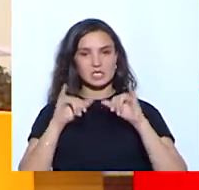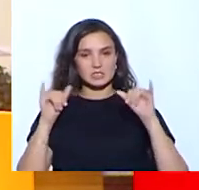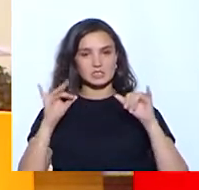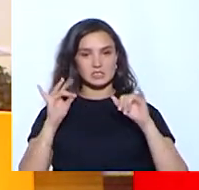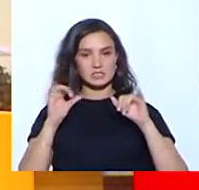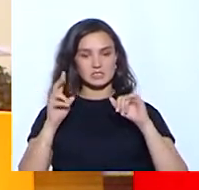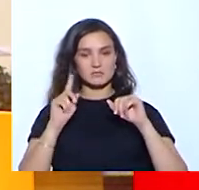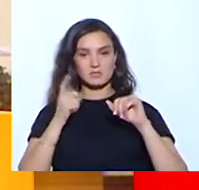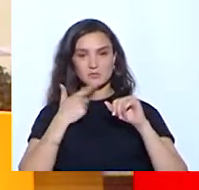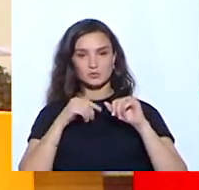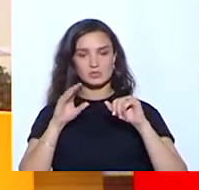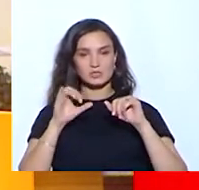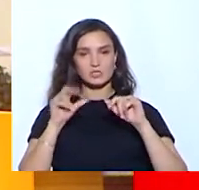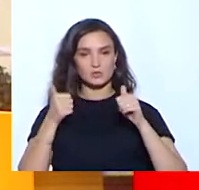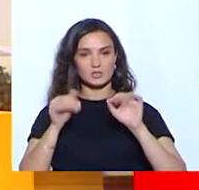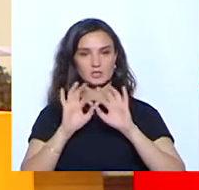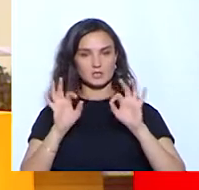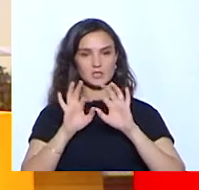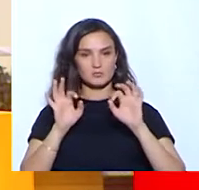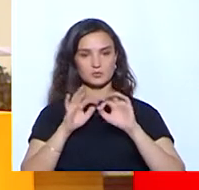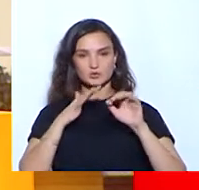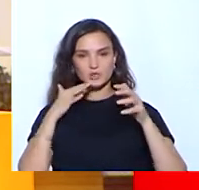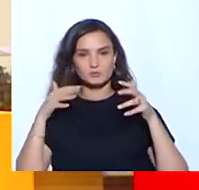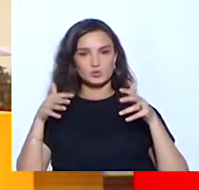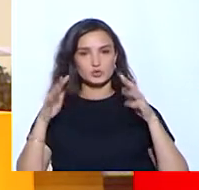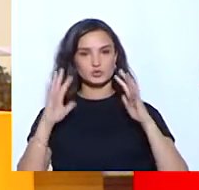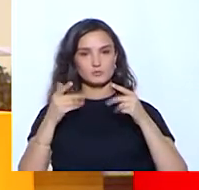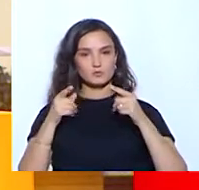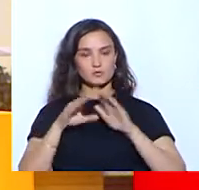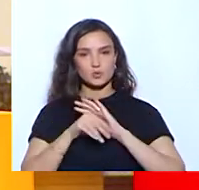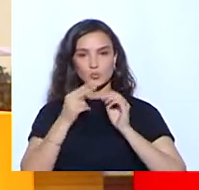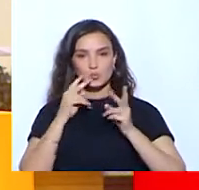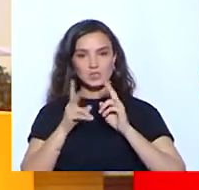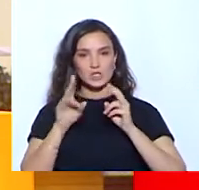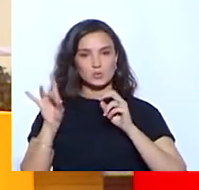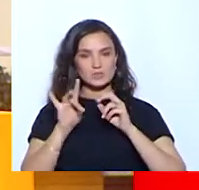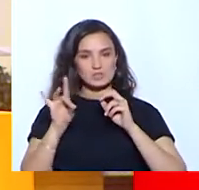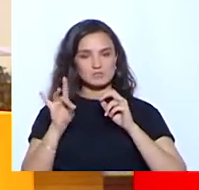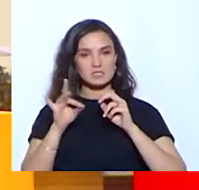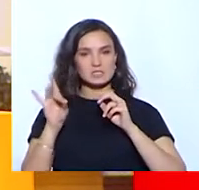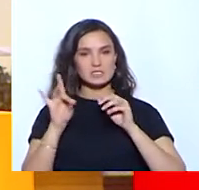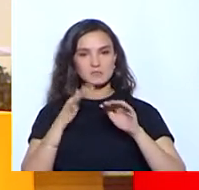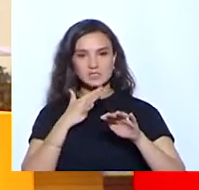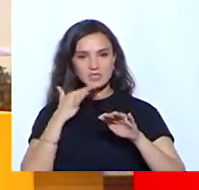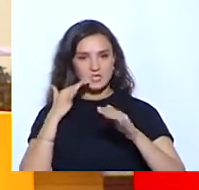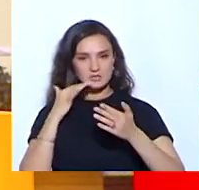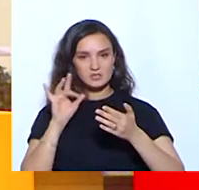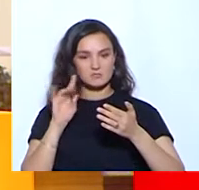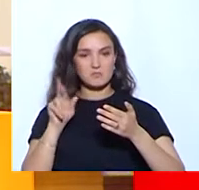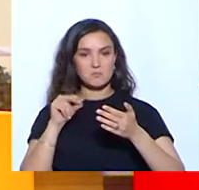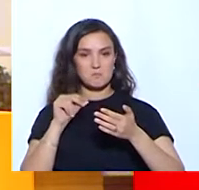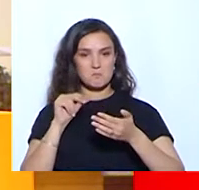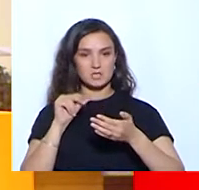რისკებს, რაზედაც ბატონმა სანდრომ უკვე კარგად გიამბოთ, ჭარბი წონის შემთხვევაში, კულინარიული ცხიმი, ტრანსცხიმი და